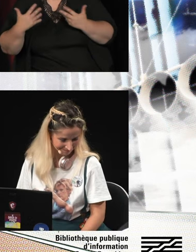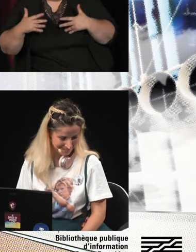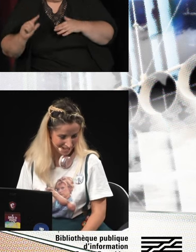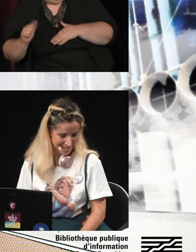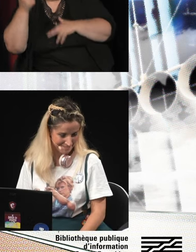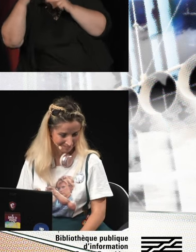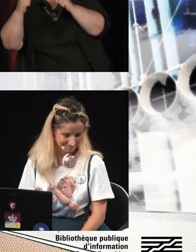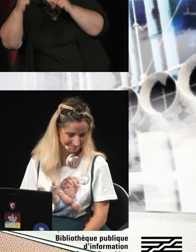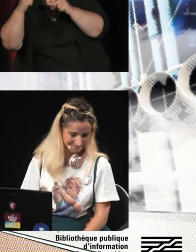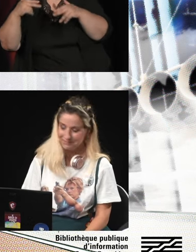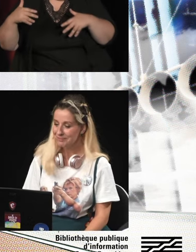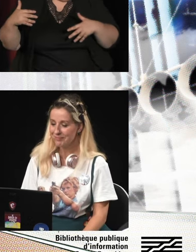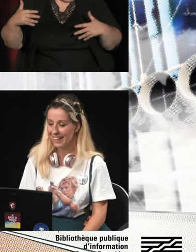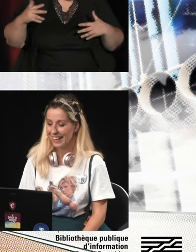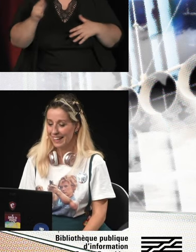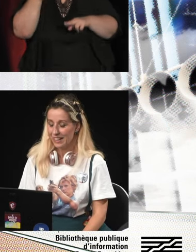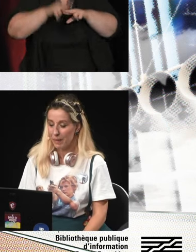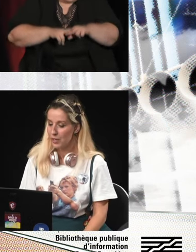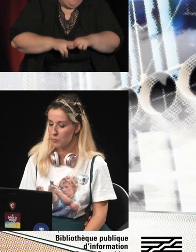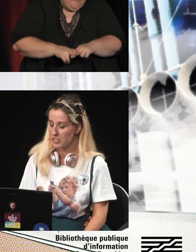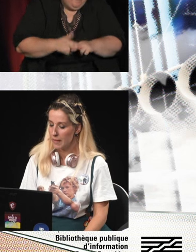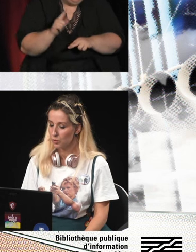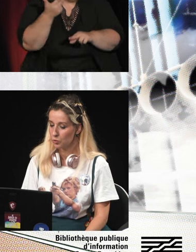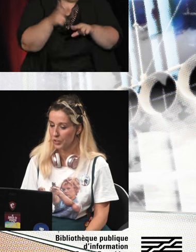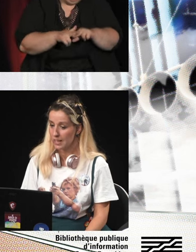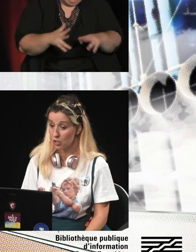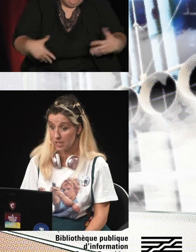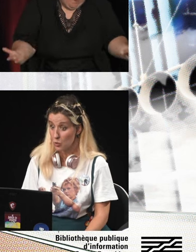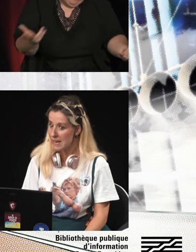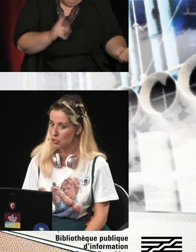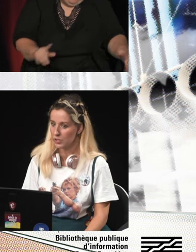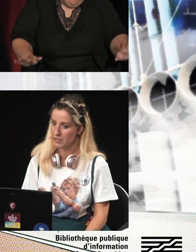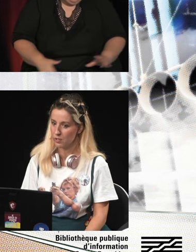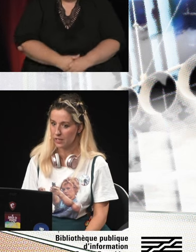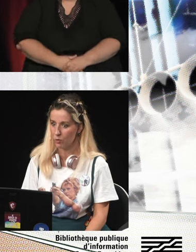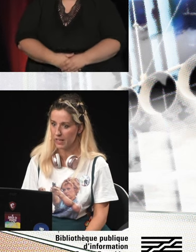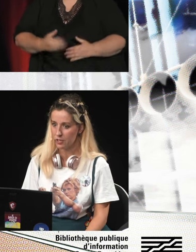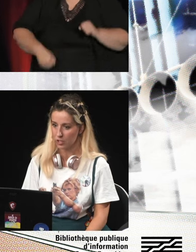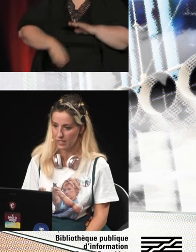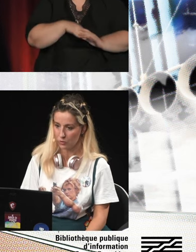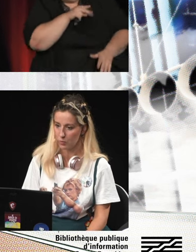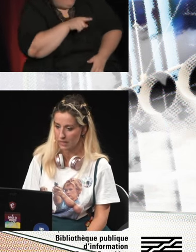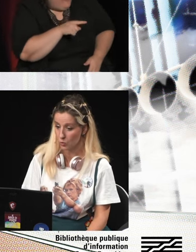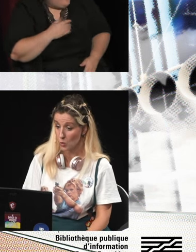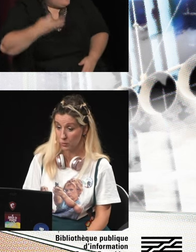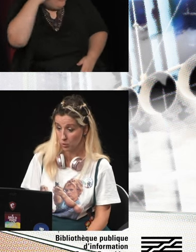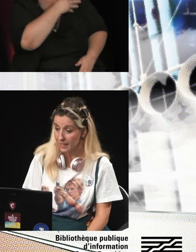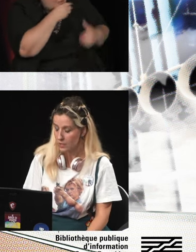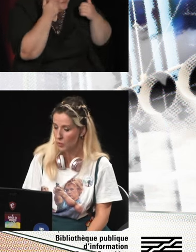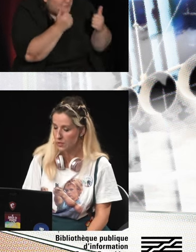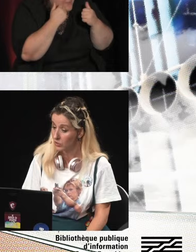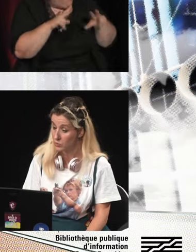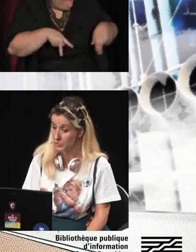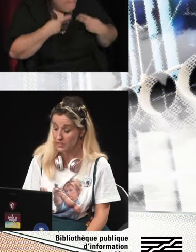Et de deux. C'est pas grave. Mais oui, je me rendais pas compte, nous on est là, genre c'est super, Chang est vivant et on va aller le chercher, c'est trop bien. Et on se rend pas